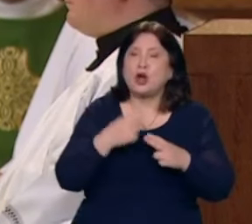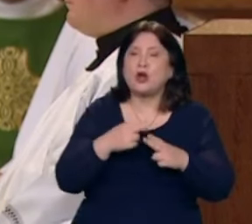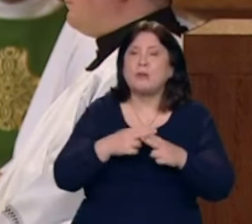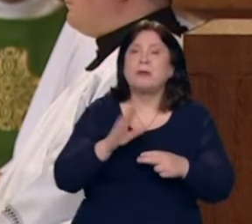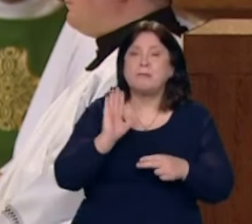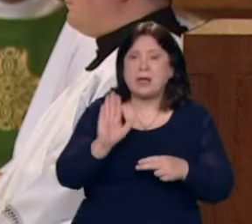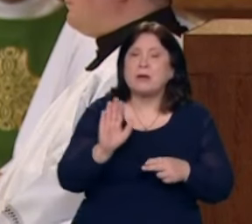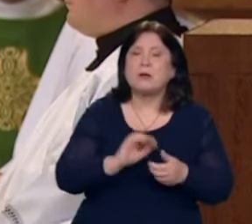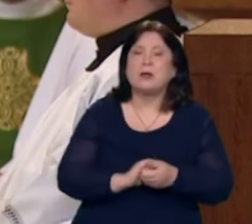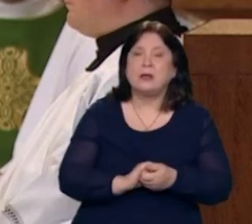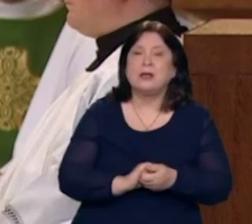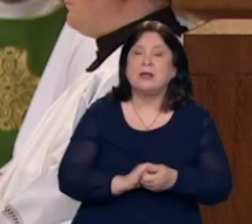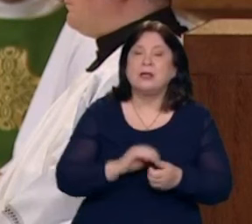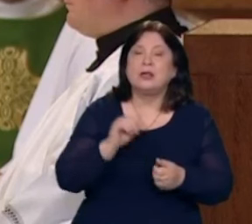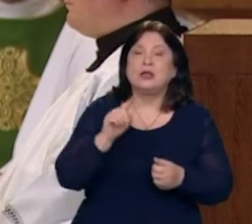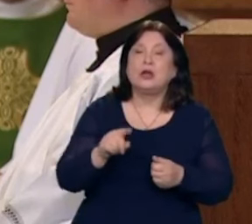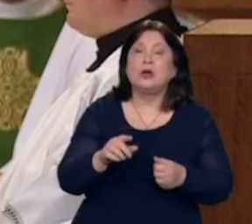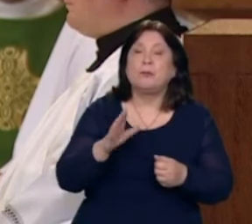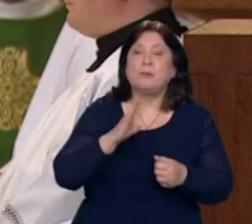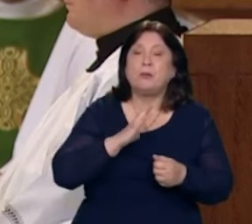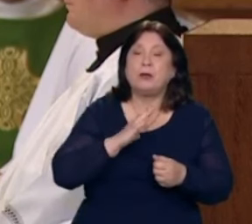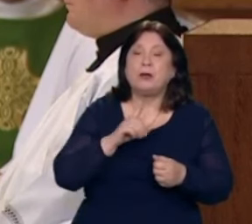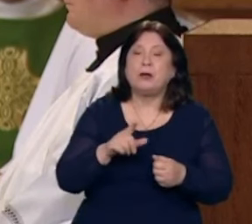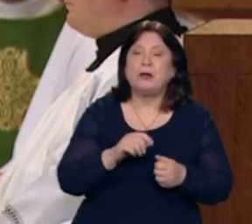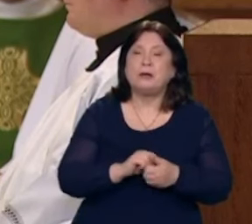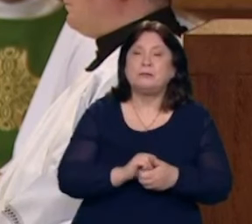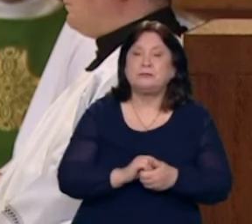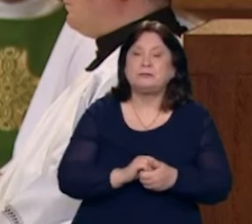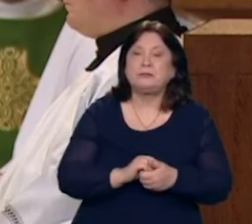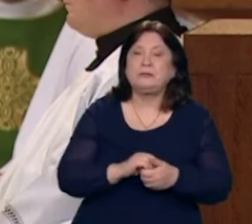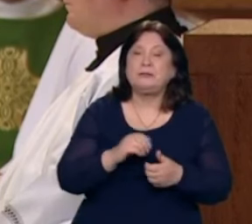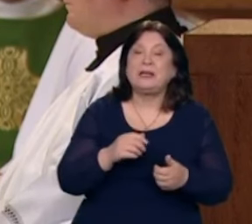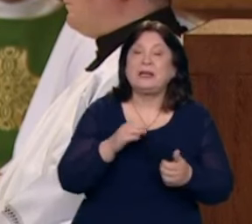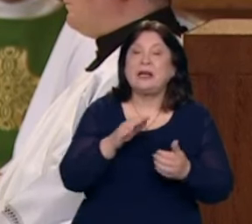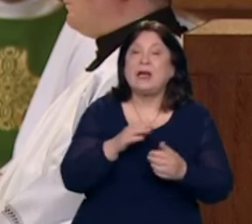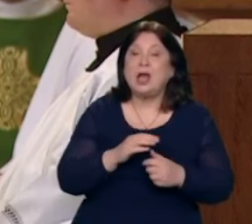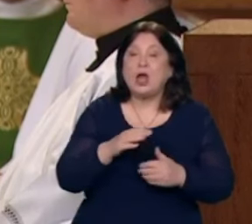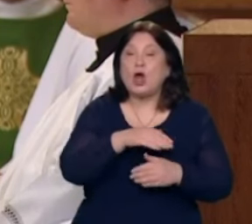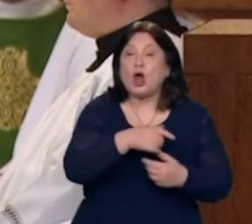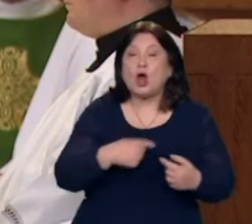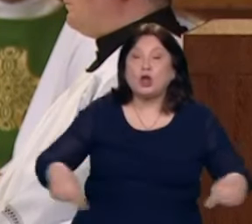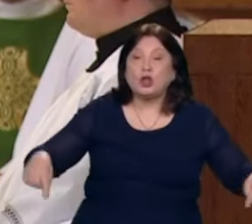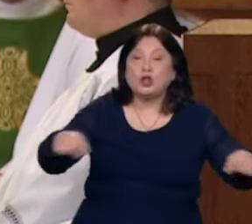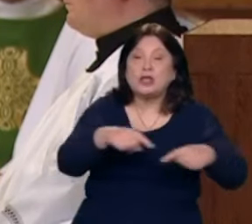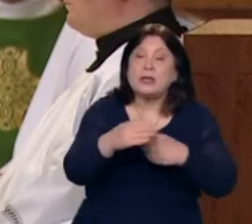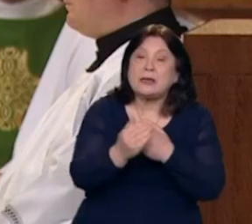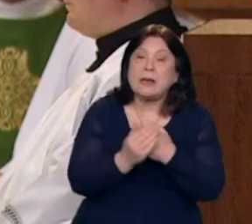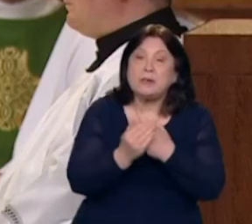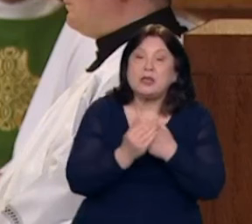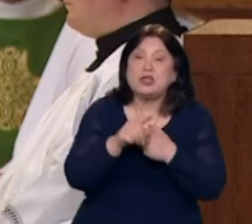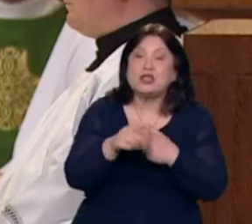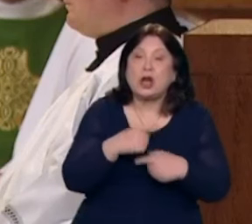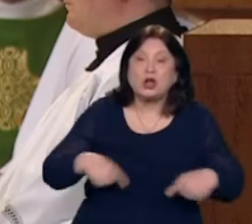jej stała się przynajmniej najpierw dla najbliższego otoczenia papieża